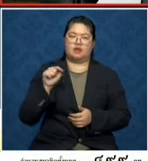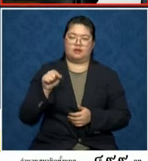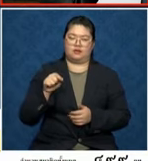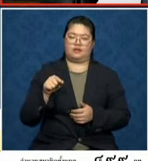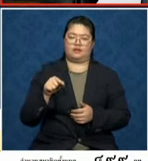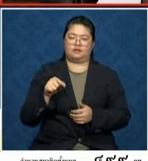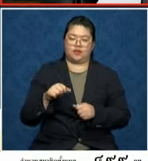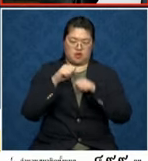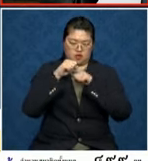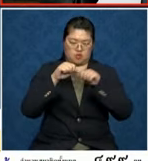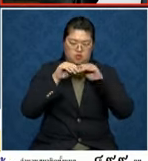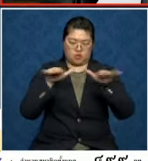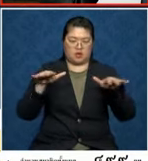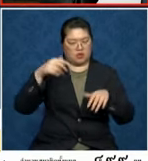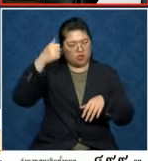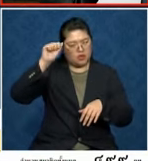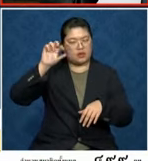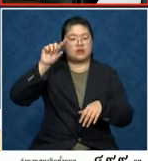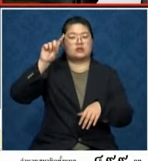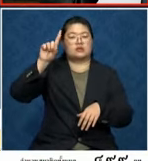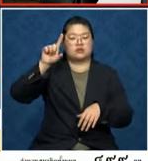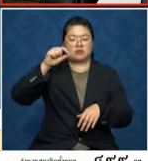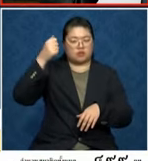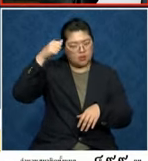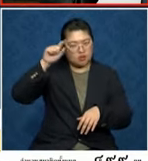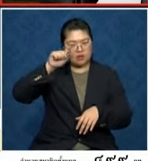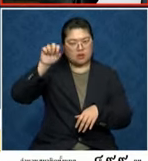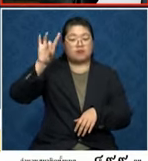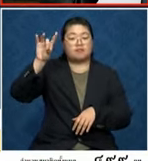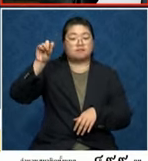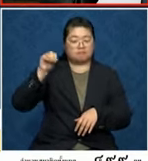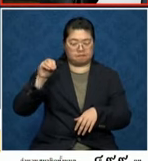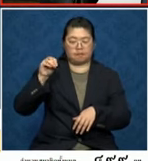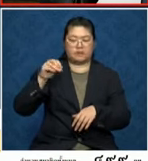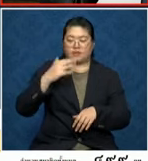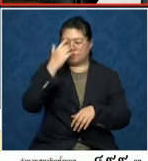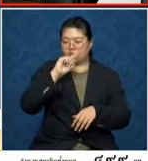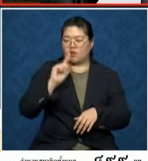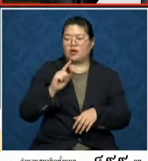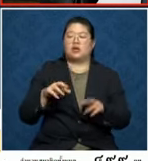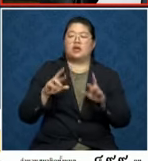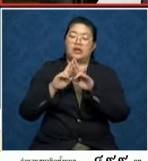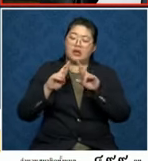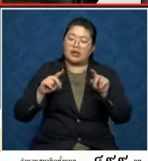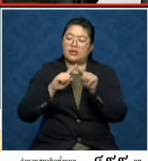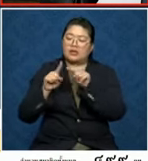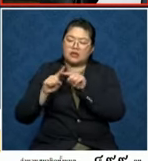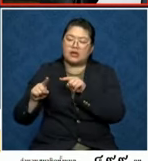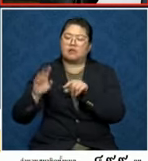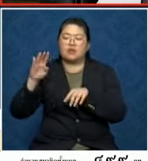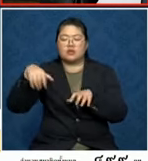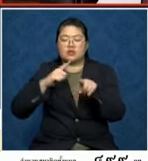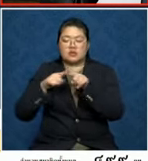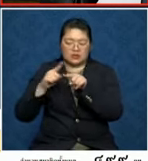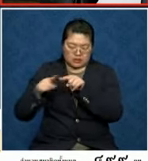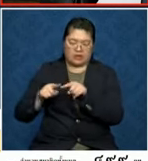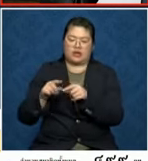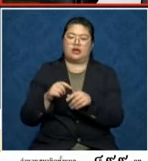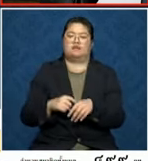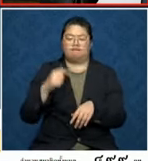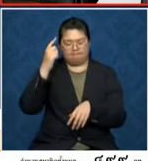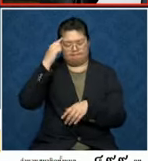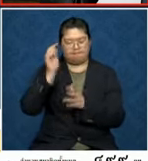ผลบังคับใช้180วันหลังจากประกาศในพระราชกิจจาเนื่องจากว่าต้องให้ธุรกิจปรับตัวนิดนึงนะครับแล้วก็มีข้อเสนอแนะต่อไปคือข้อที่2